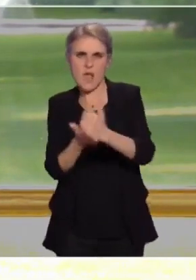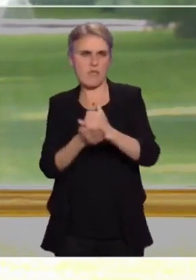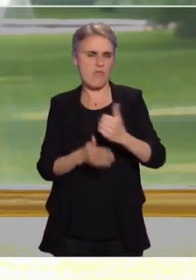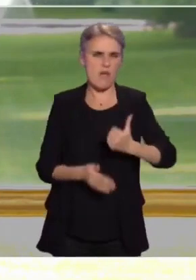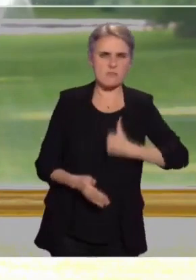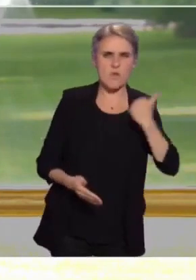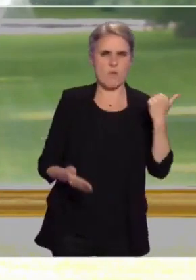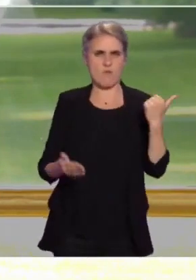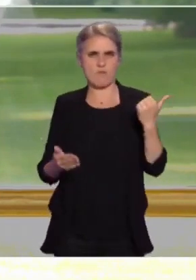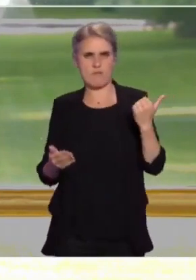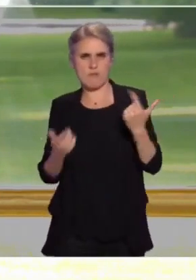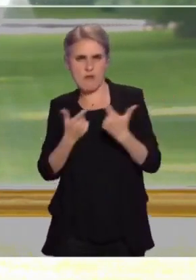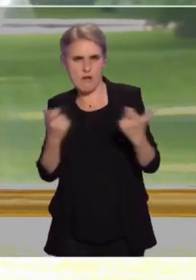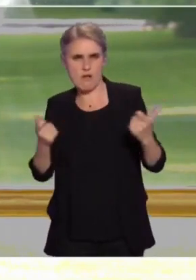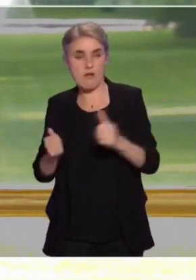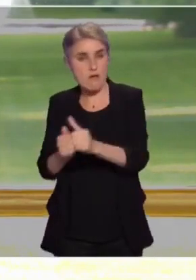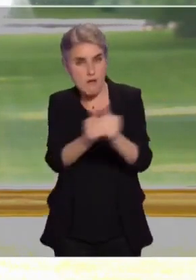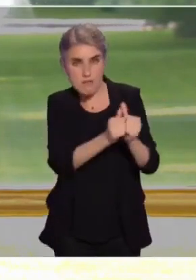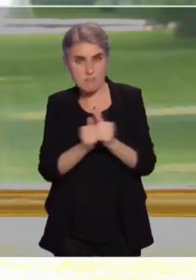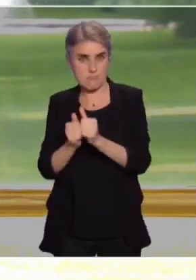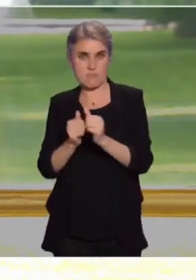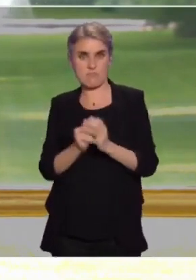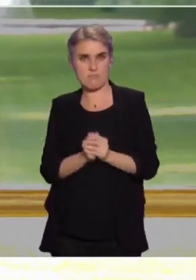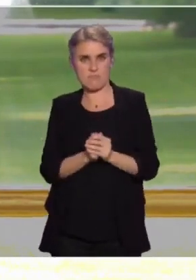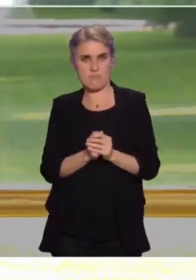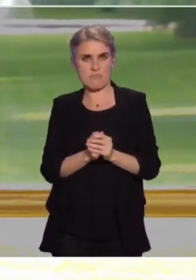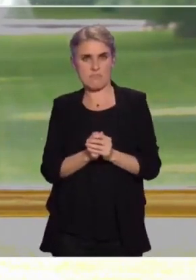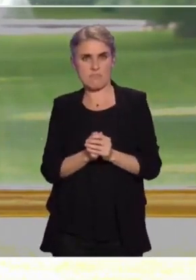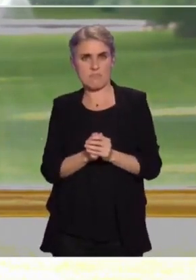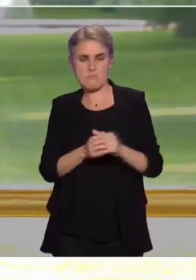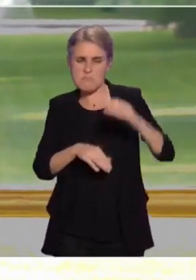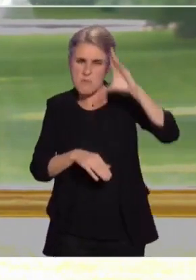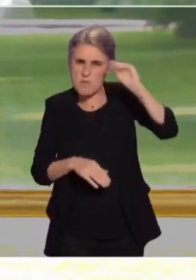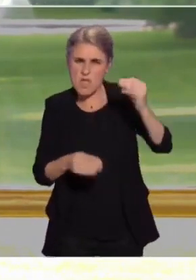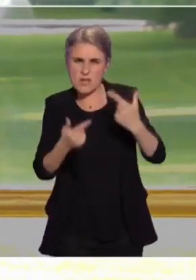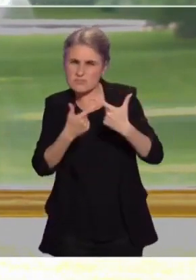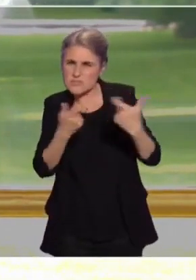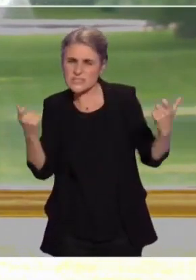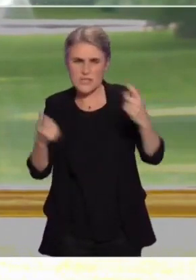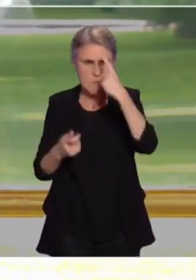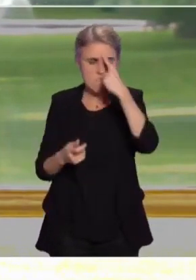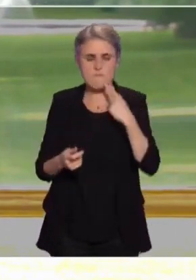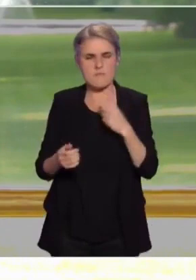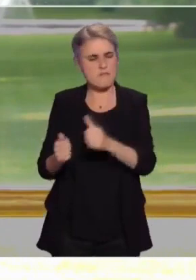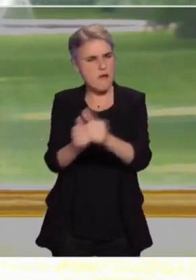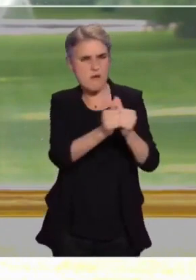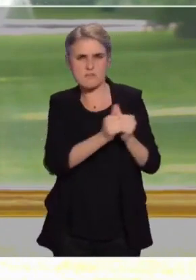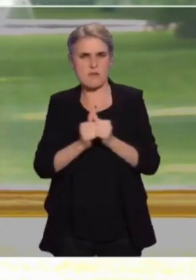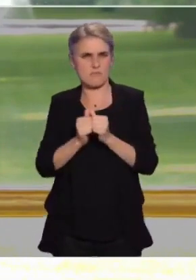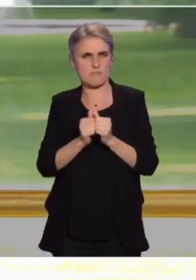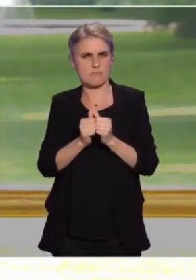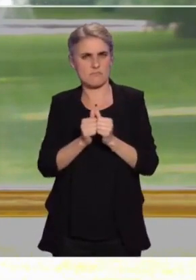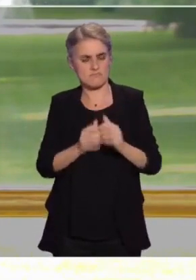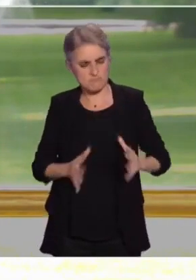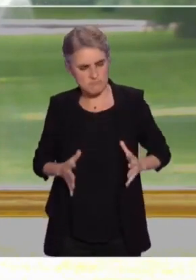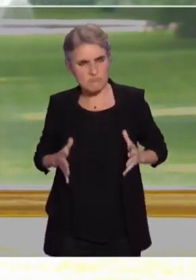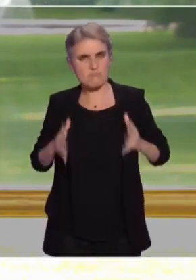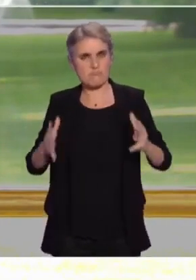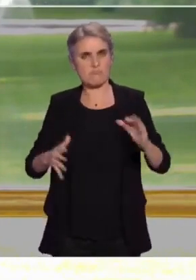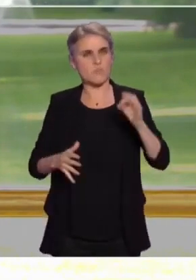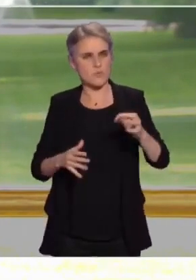indépendants nos corps intermédiaires je m'engagerai dans cette reconstruction